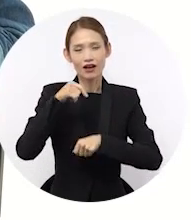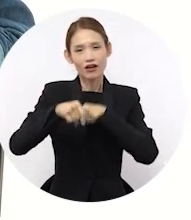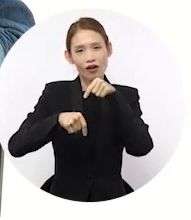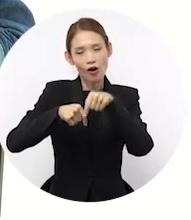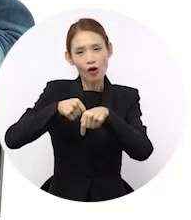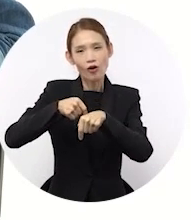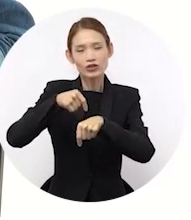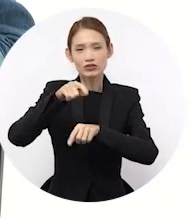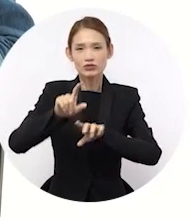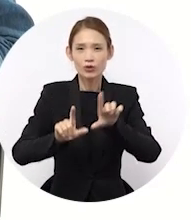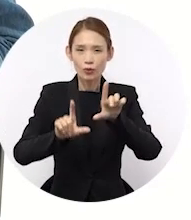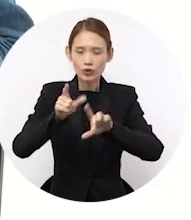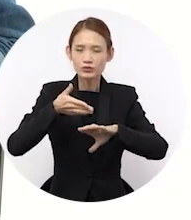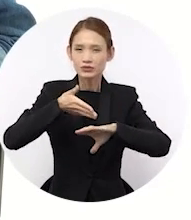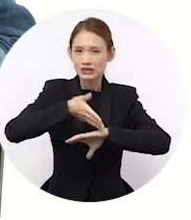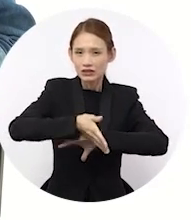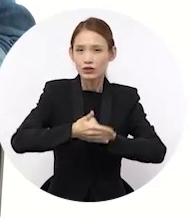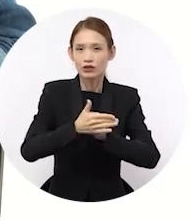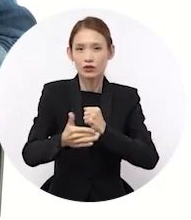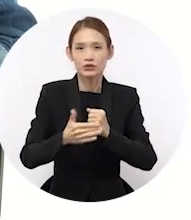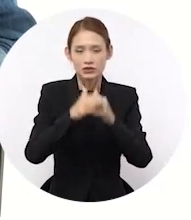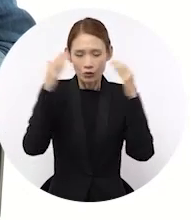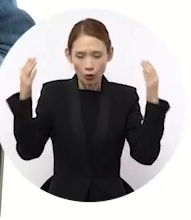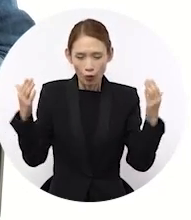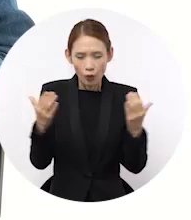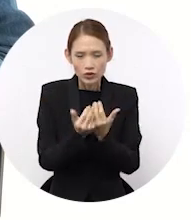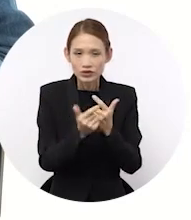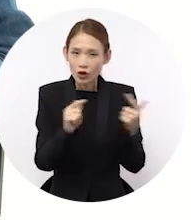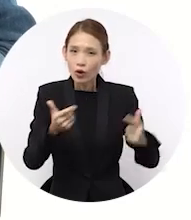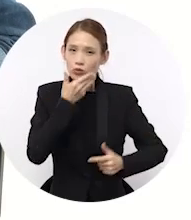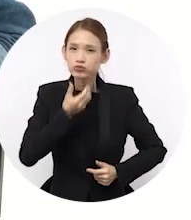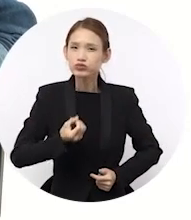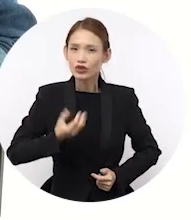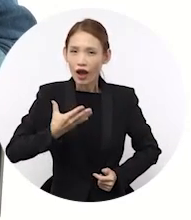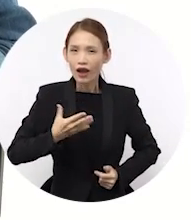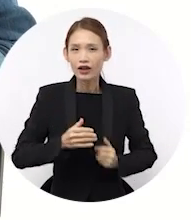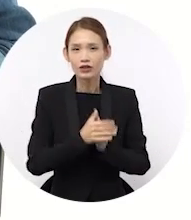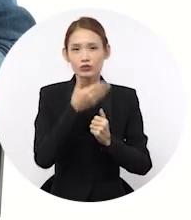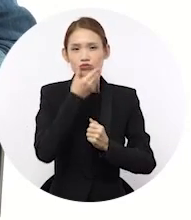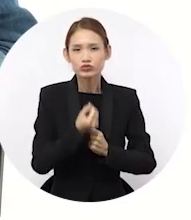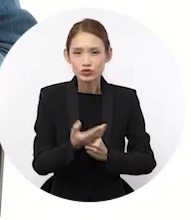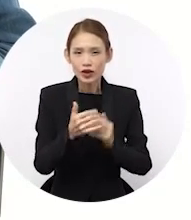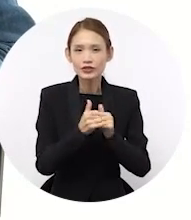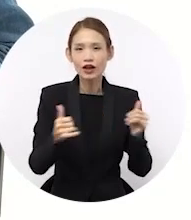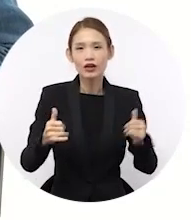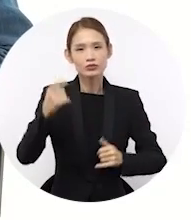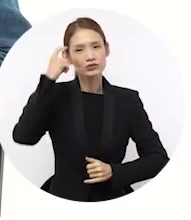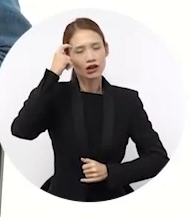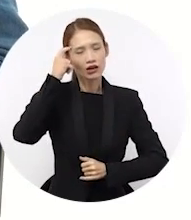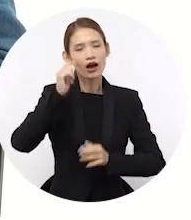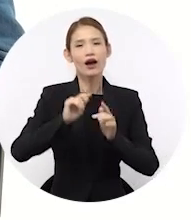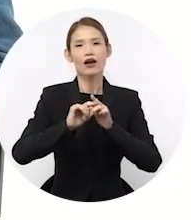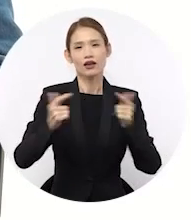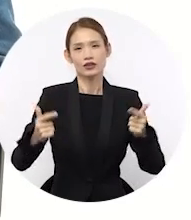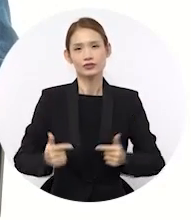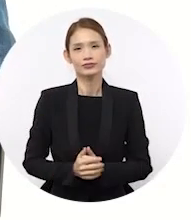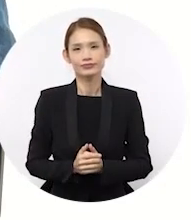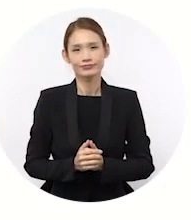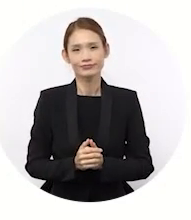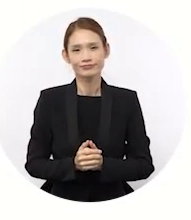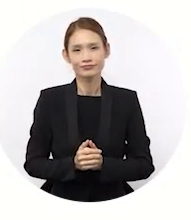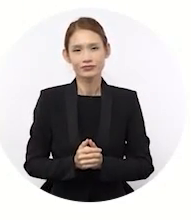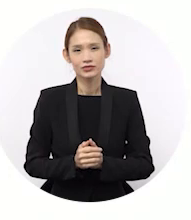걸음이 느리다는 거 하나 때문에 저의 모든 것이 불행한 사람이다, 저는 불행한 사람이다 이렇게 생각하는 건 저는 아니라고